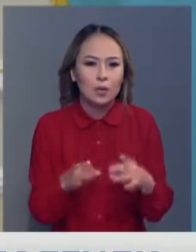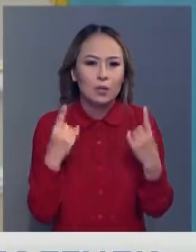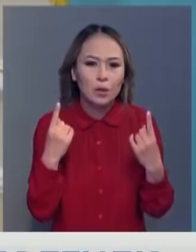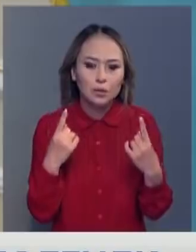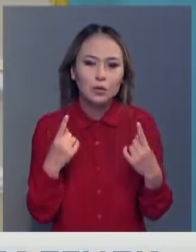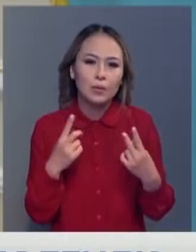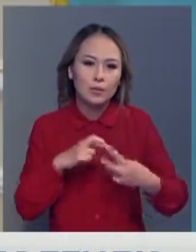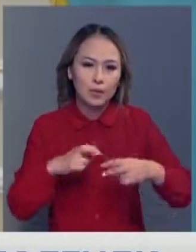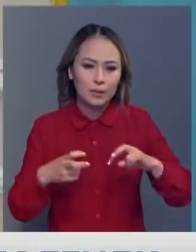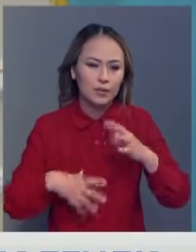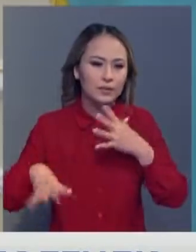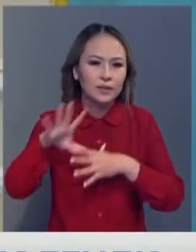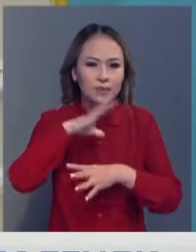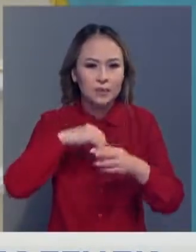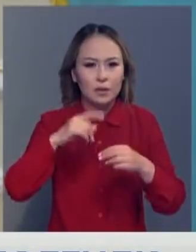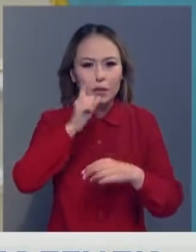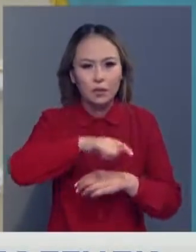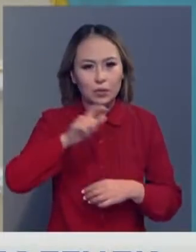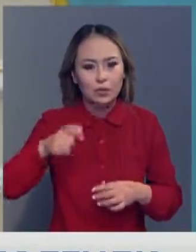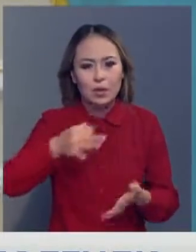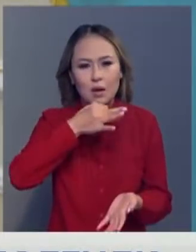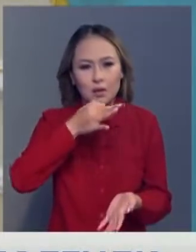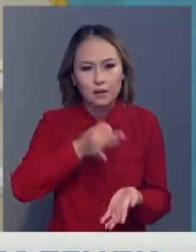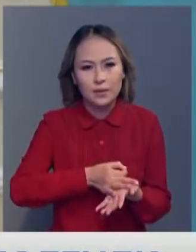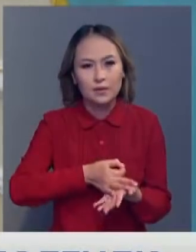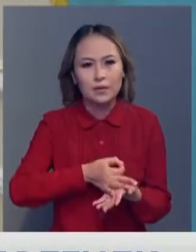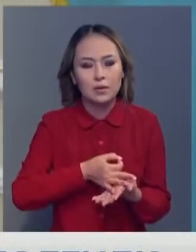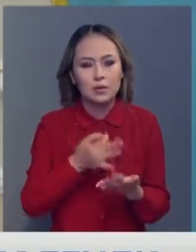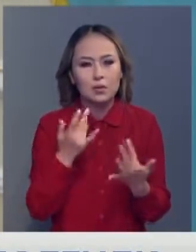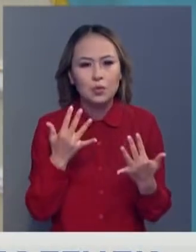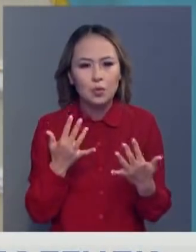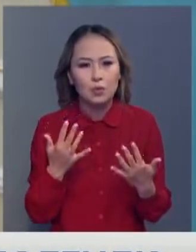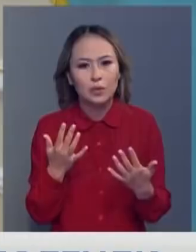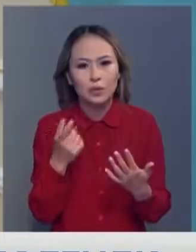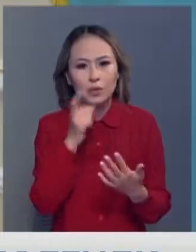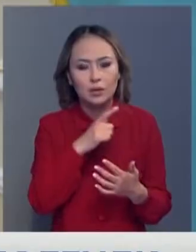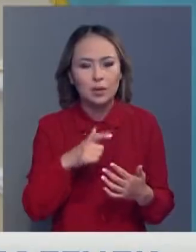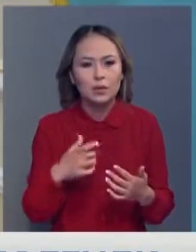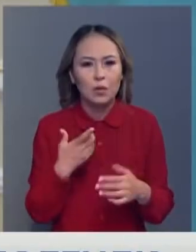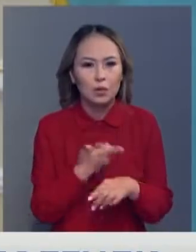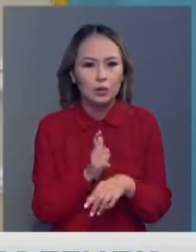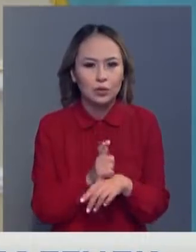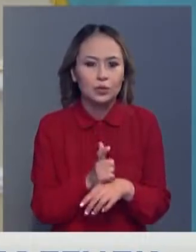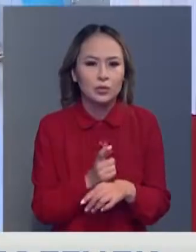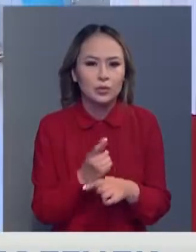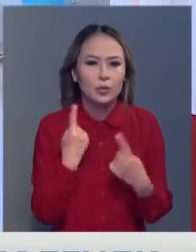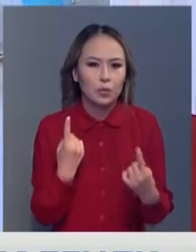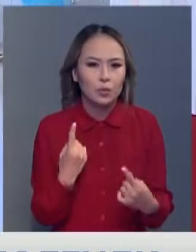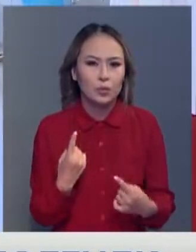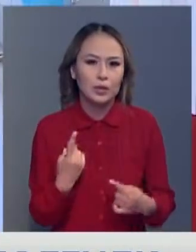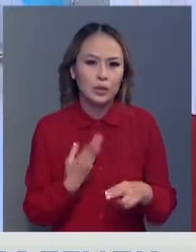баша жұрт жау кершілік танытудың қаншалықты маңызды екенін түсінді деп ойлаймын.